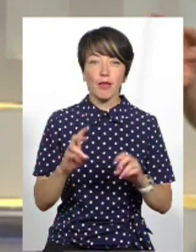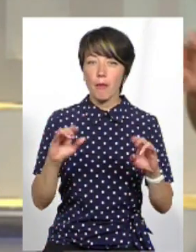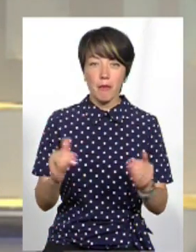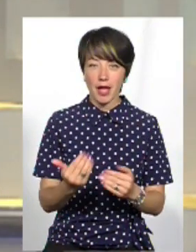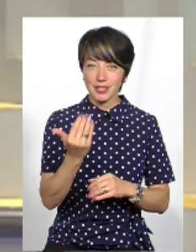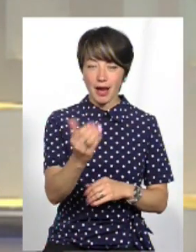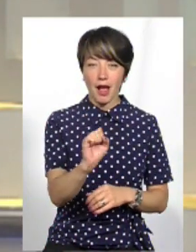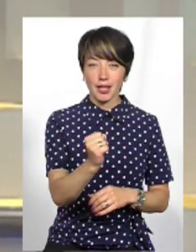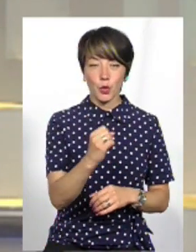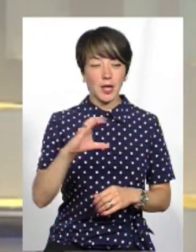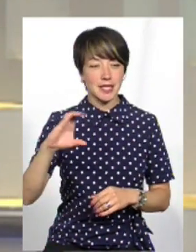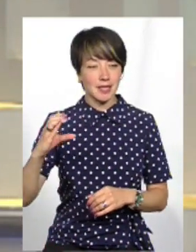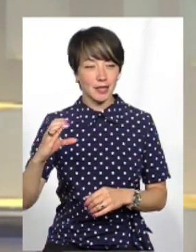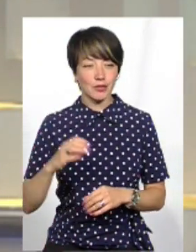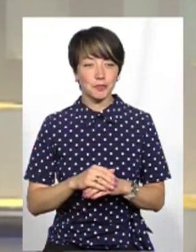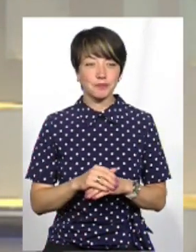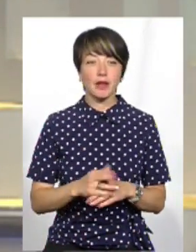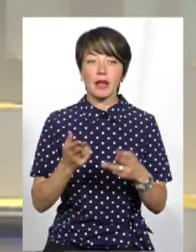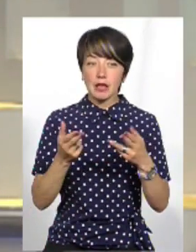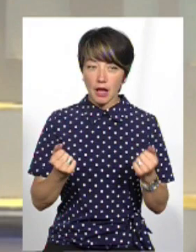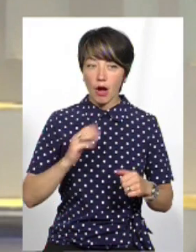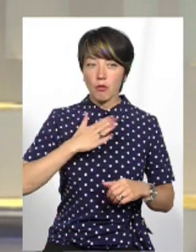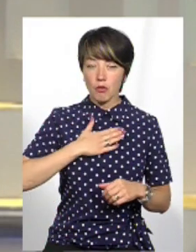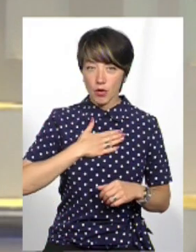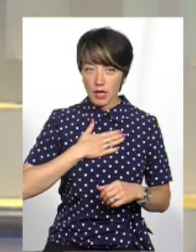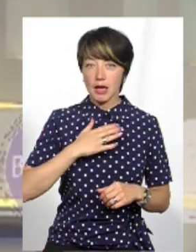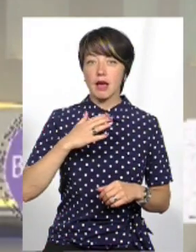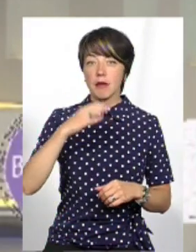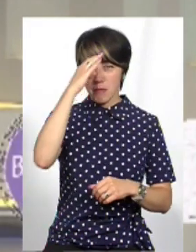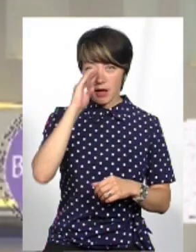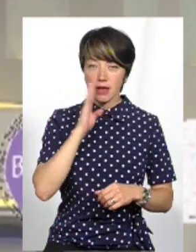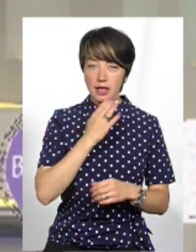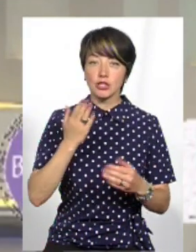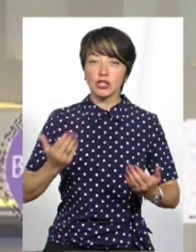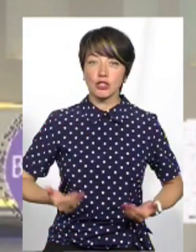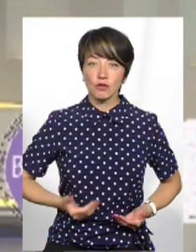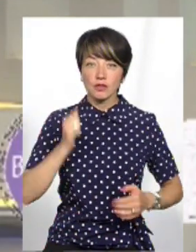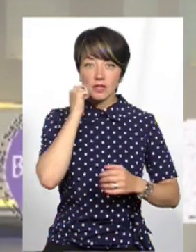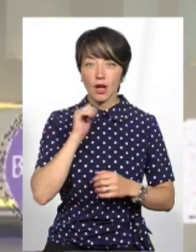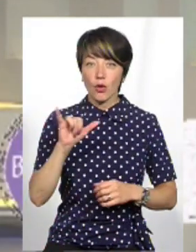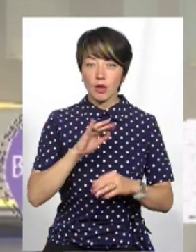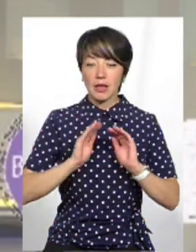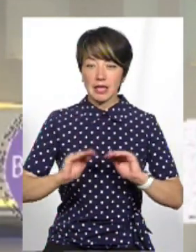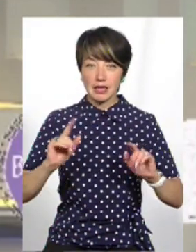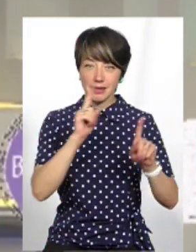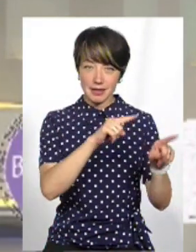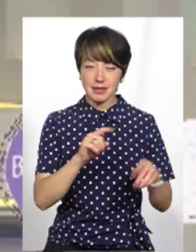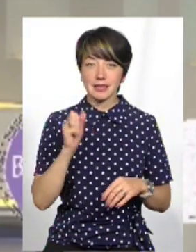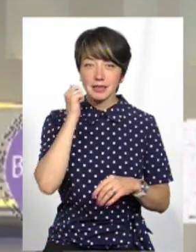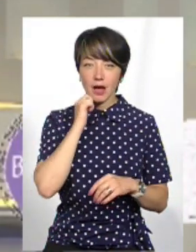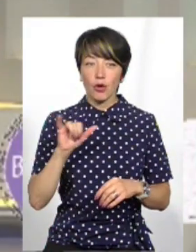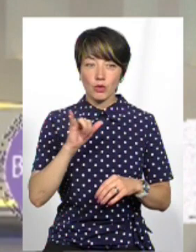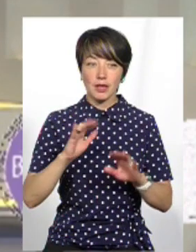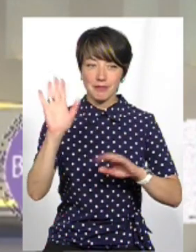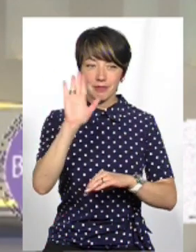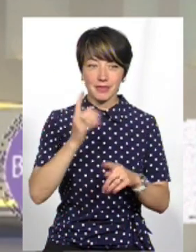менше, ніж для Анатолія Сергійовича. Я вам скажу так, мої батьки особисто живуть в СНТ Старушиця, і зараз мої діти перебувають на канікулах саме СНТ Старушиця, значить,